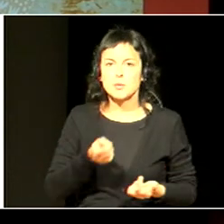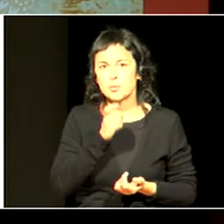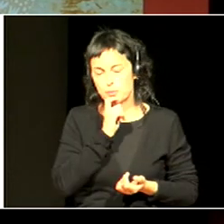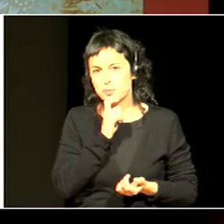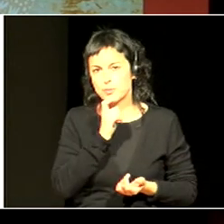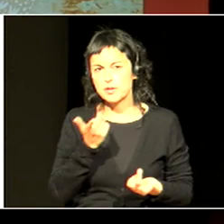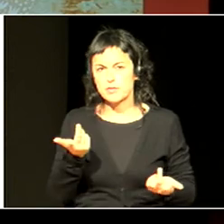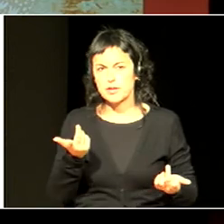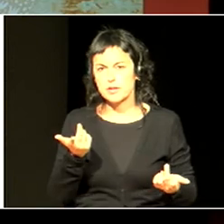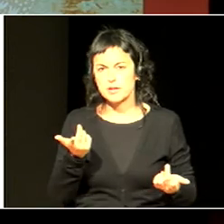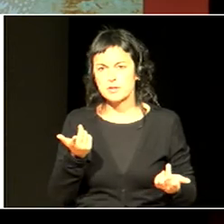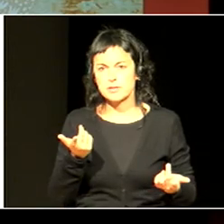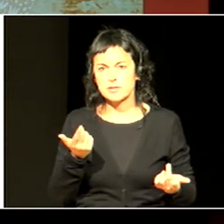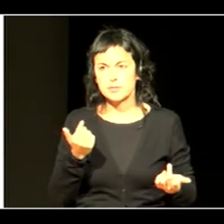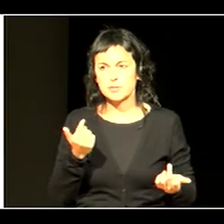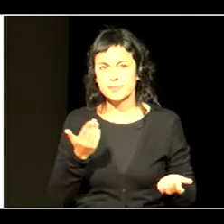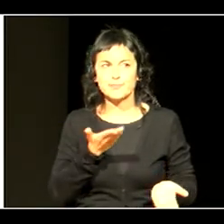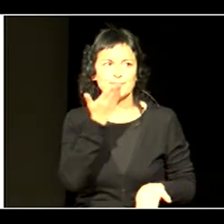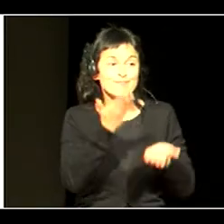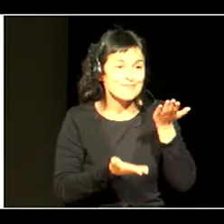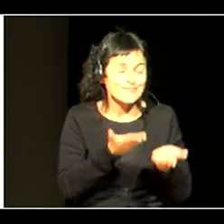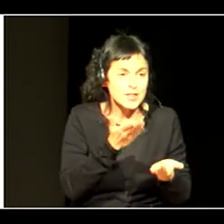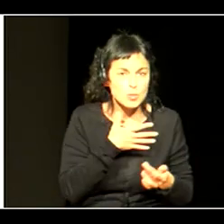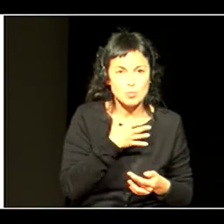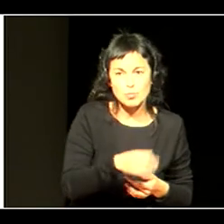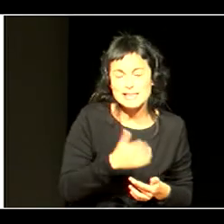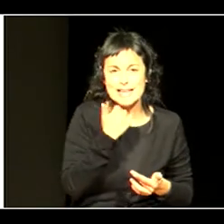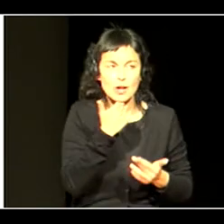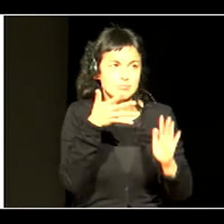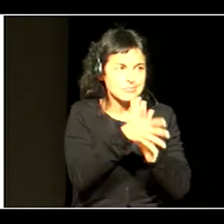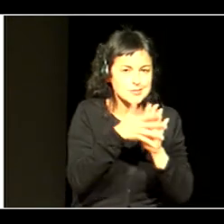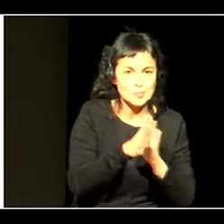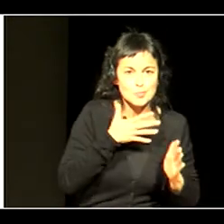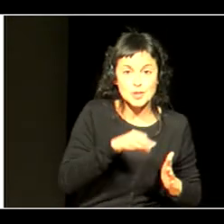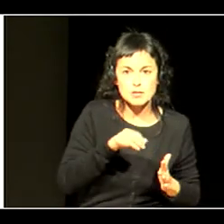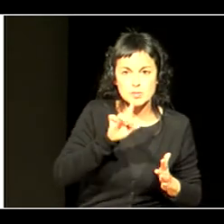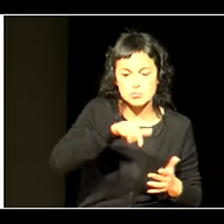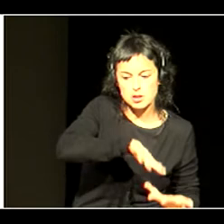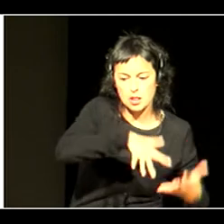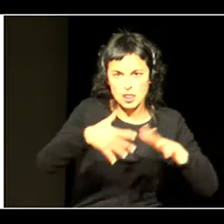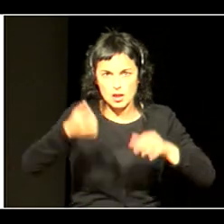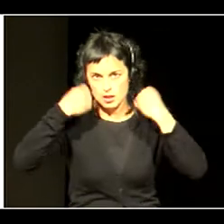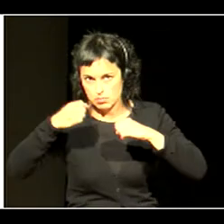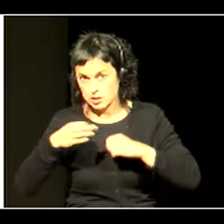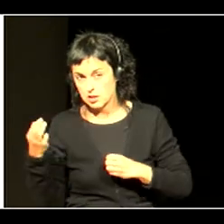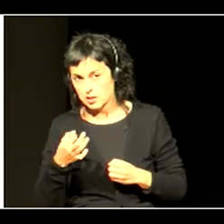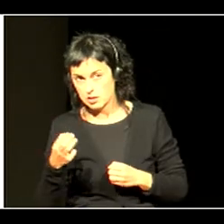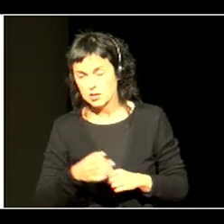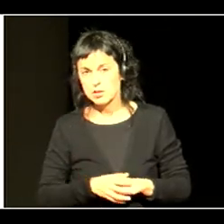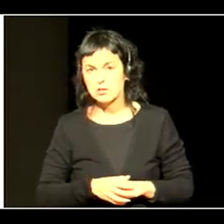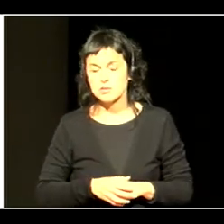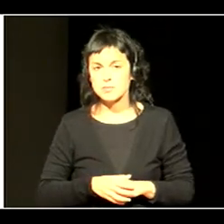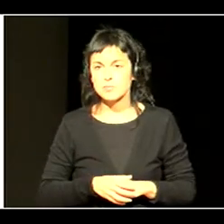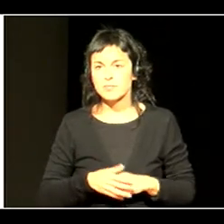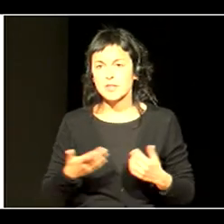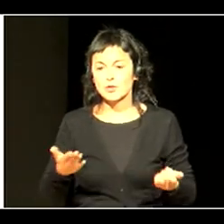Zuka balorazio bat egin dezakezu, zerbait azaldu dezakezu, jo, baina gero hori aurrera eraman behar da. Orduan, bueno, ba, zentzu horretan, nire